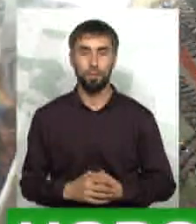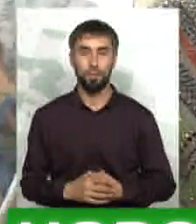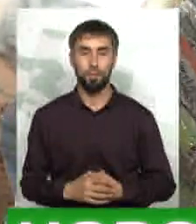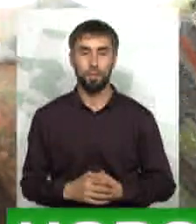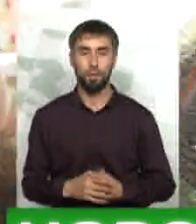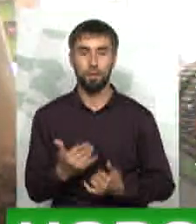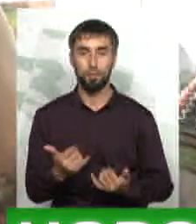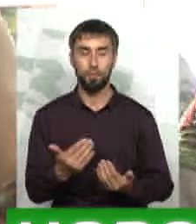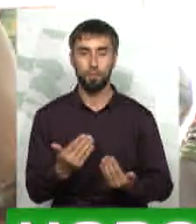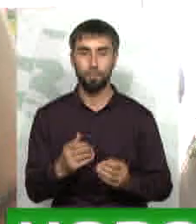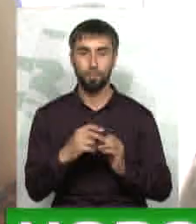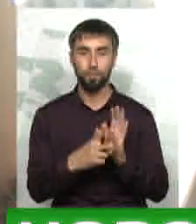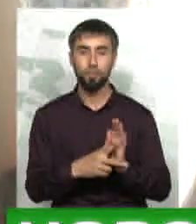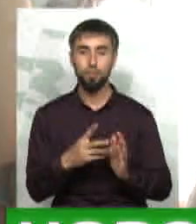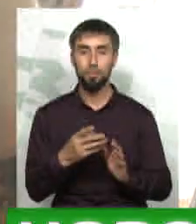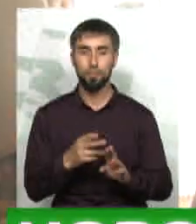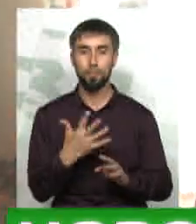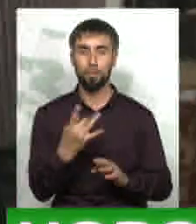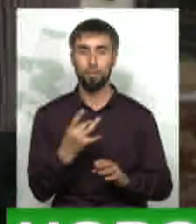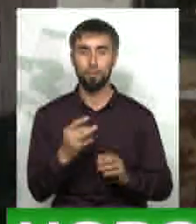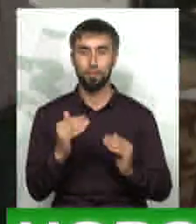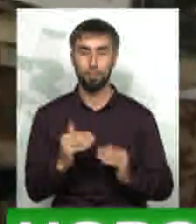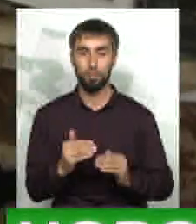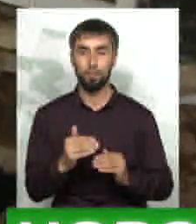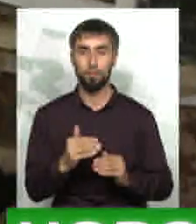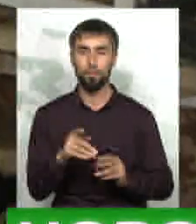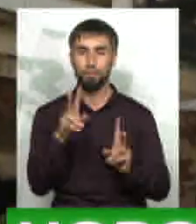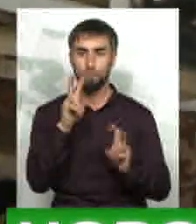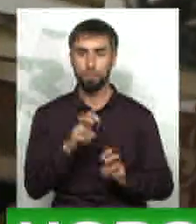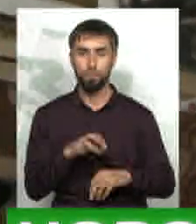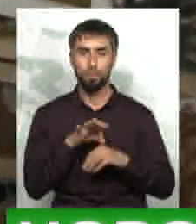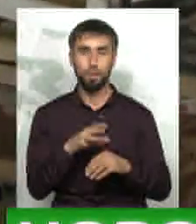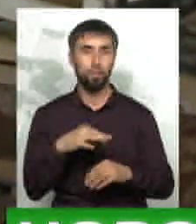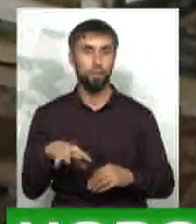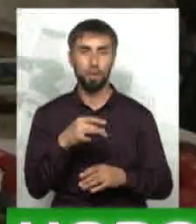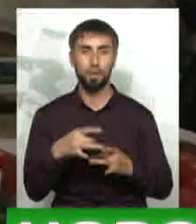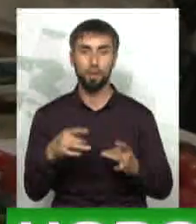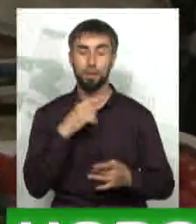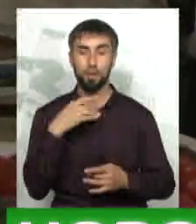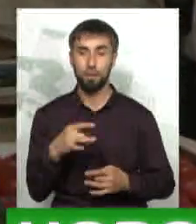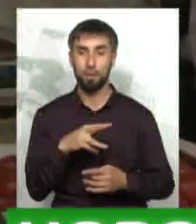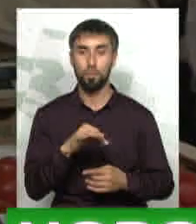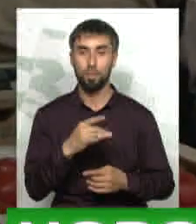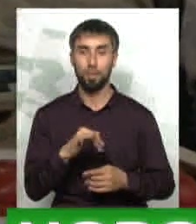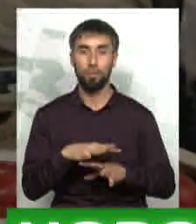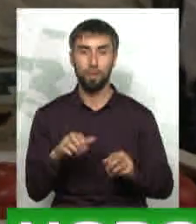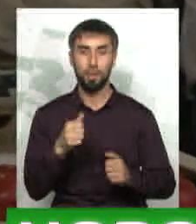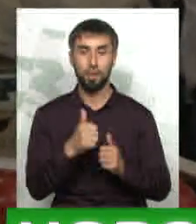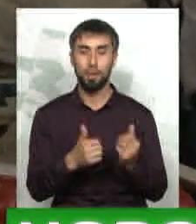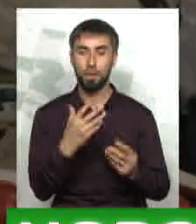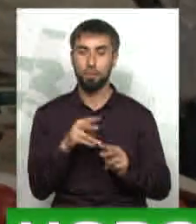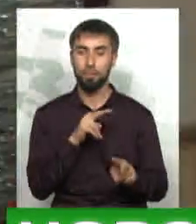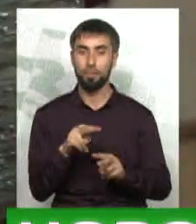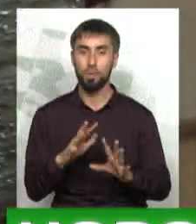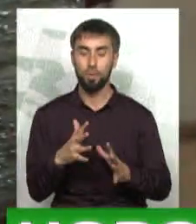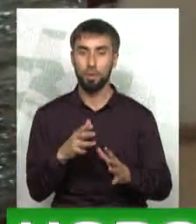сегодня 18-й. 5 рублей снег. Массовые проверки проходят по всем районам Ингушетии. Муниципальные власти каждый день